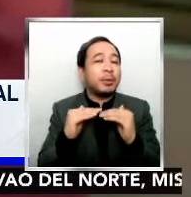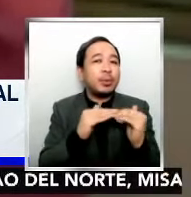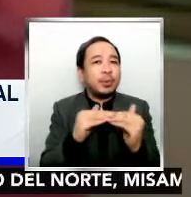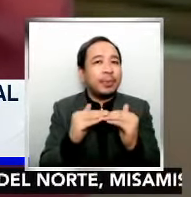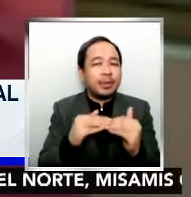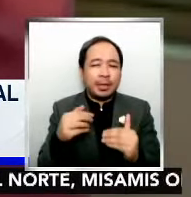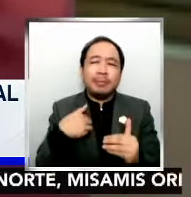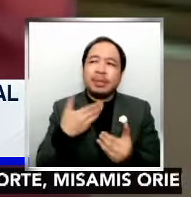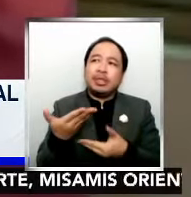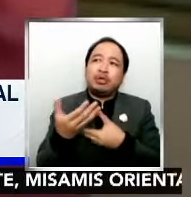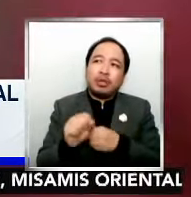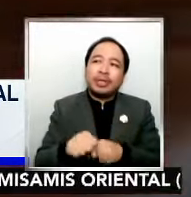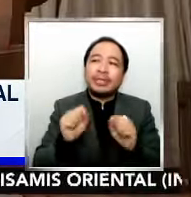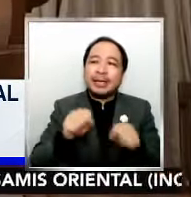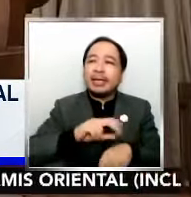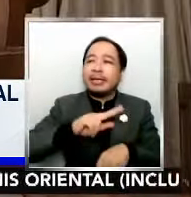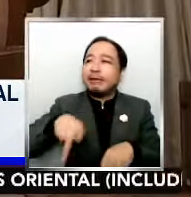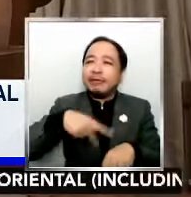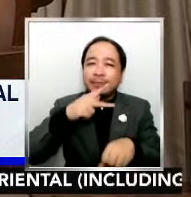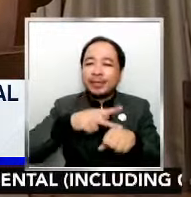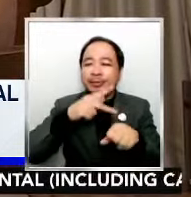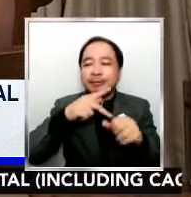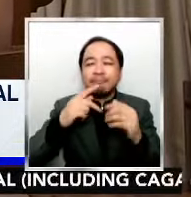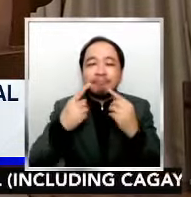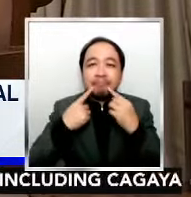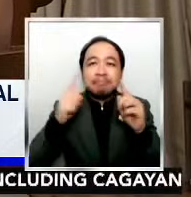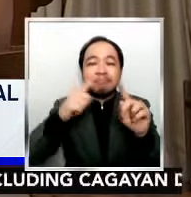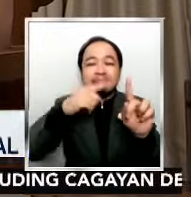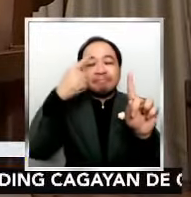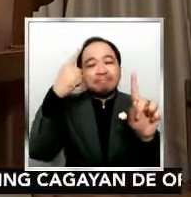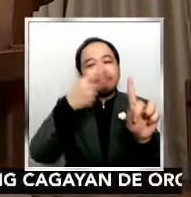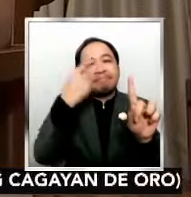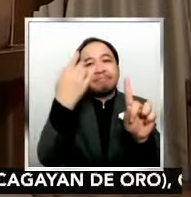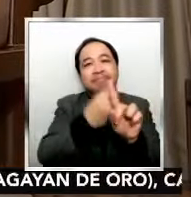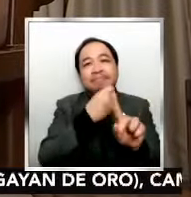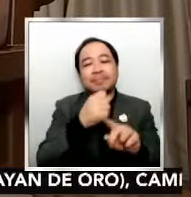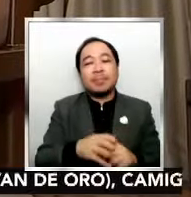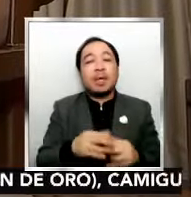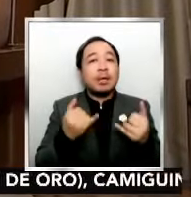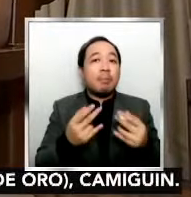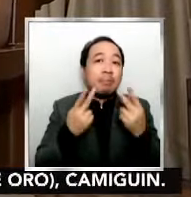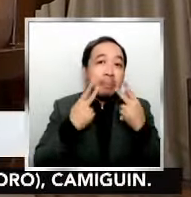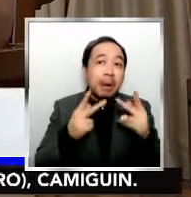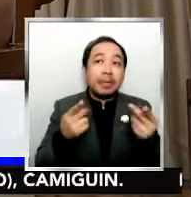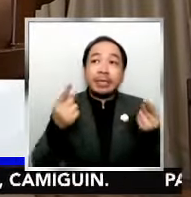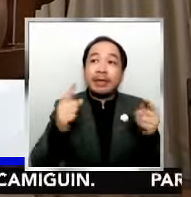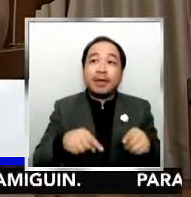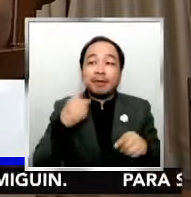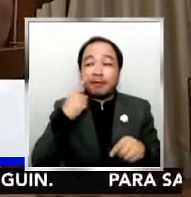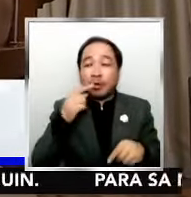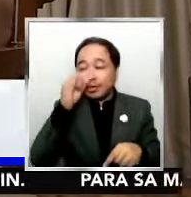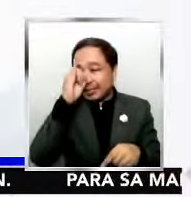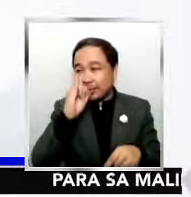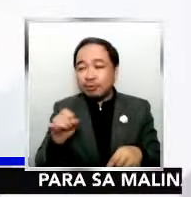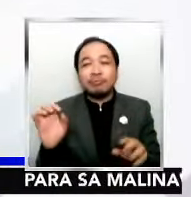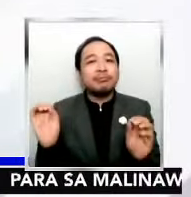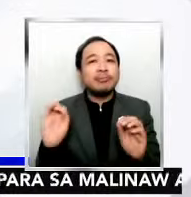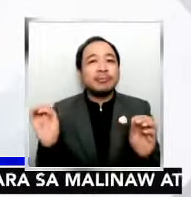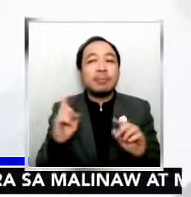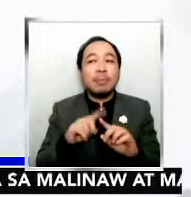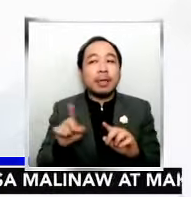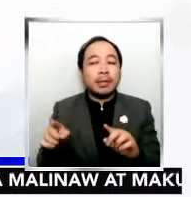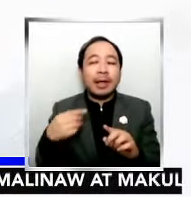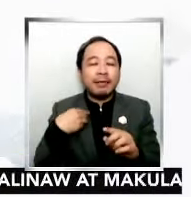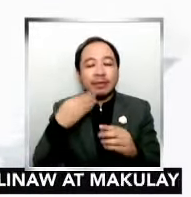ang Pilipinas na pangarap natin. Walang public event ngayong araw si Manila Mayor Isko Moreno pero naglabas ito ng statement kung